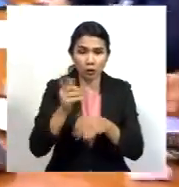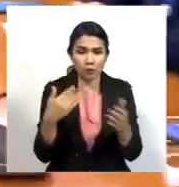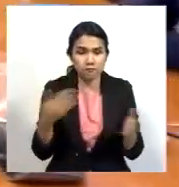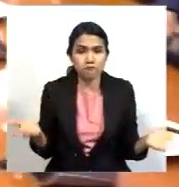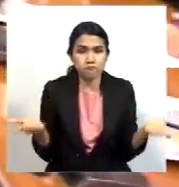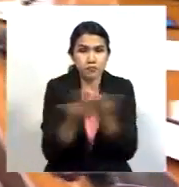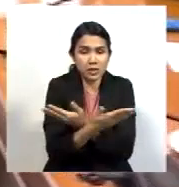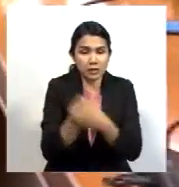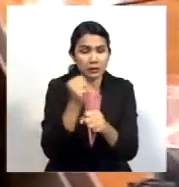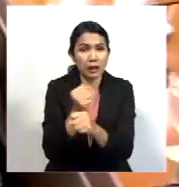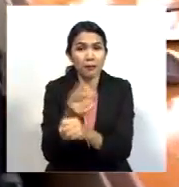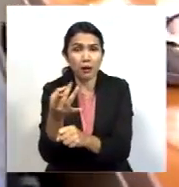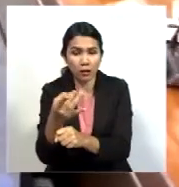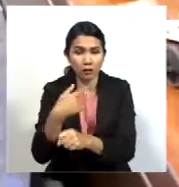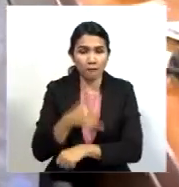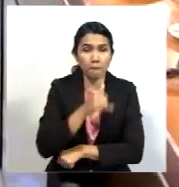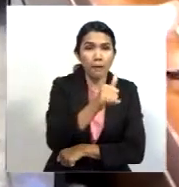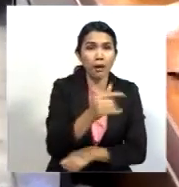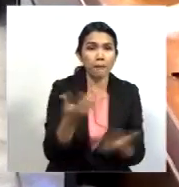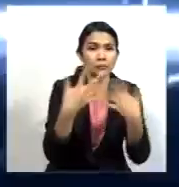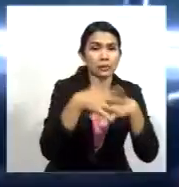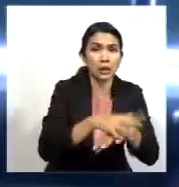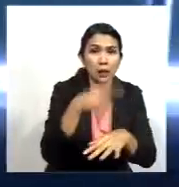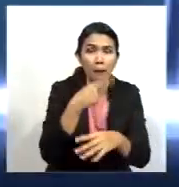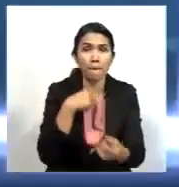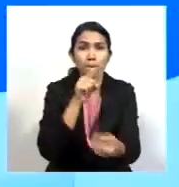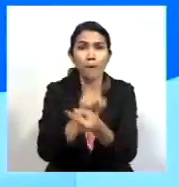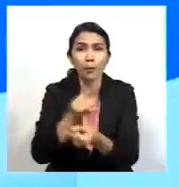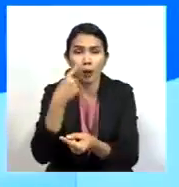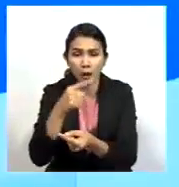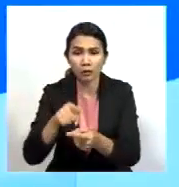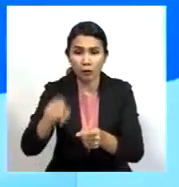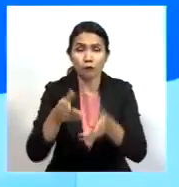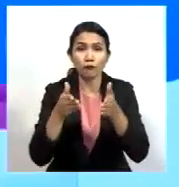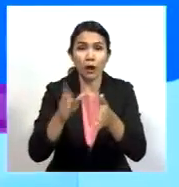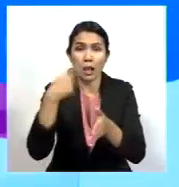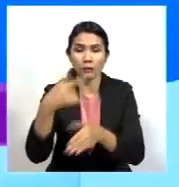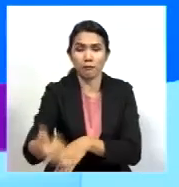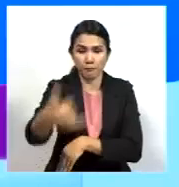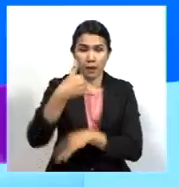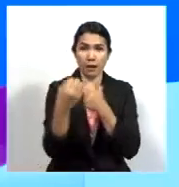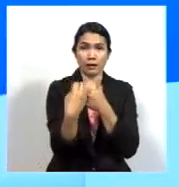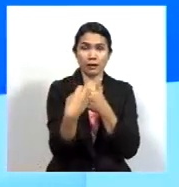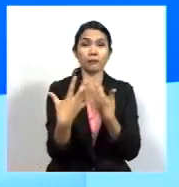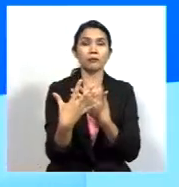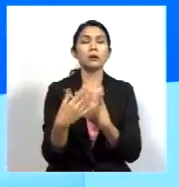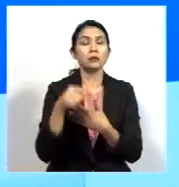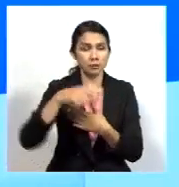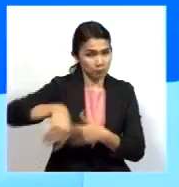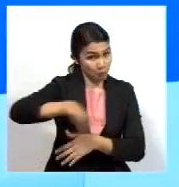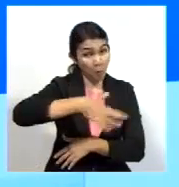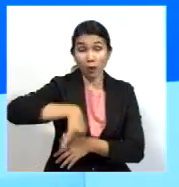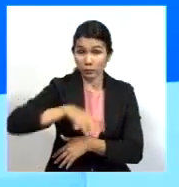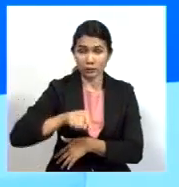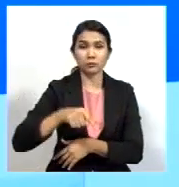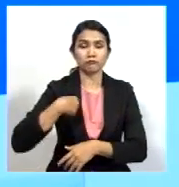ต้องทำอย่างไรจะต้องไปติดต่อหน่วยงานไหนหรือหน่วยงานไหนจะต้องลงพื้นที่มาให้ข้อมูลซึ่งการสร้างความเข้าใจให้กับประชาชนแบบนี้เนี่